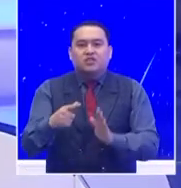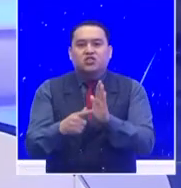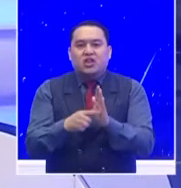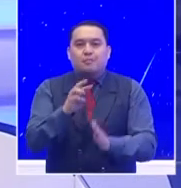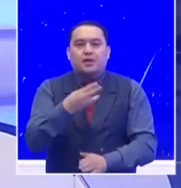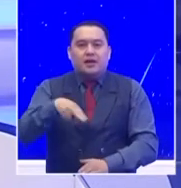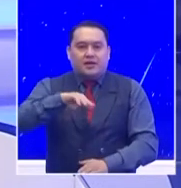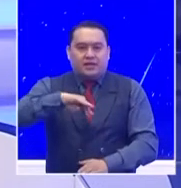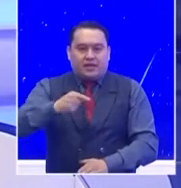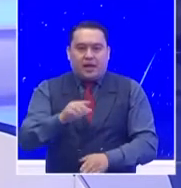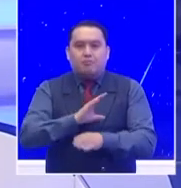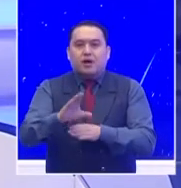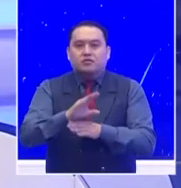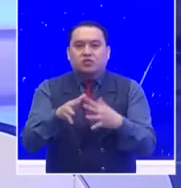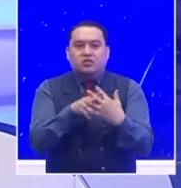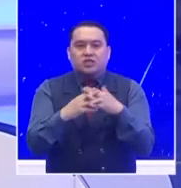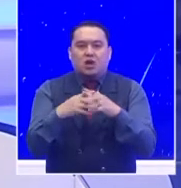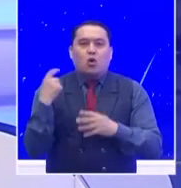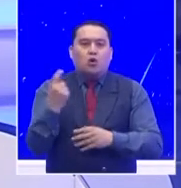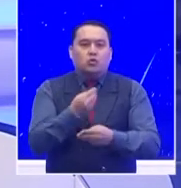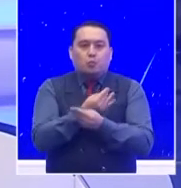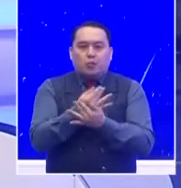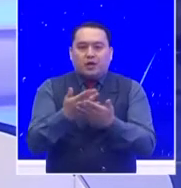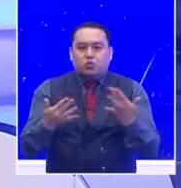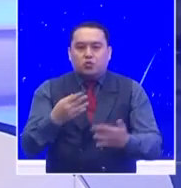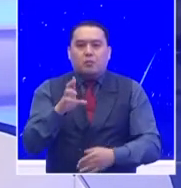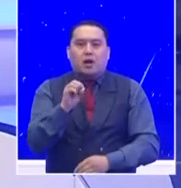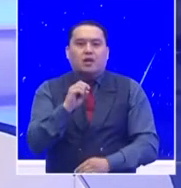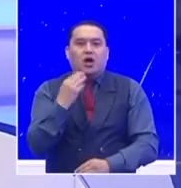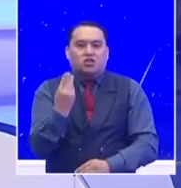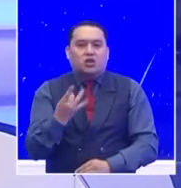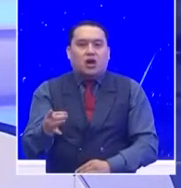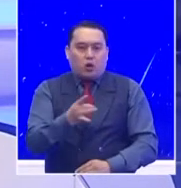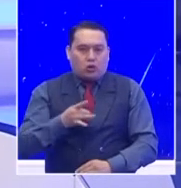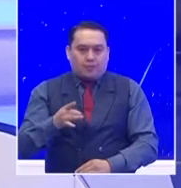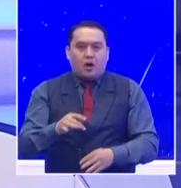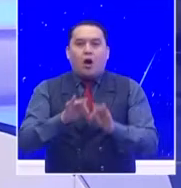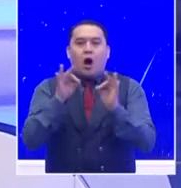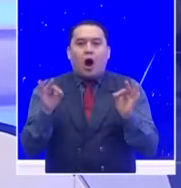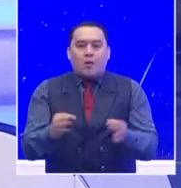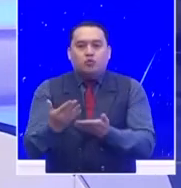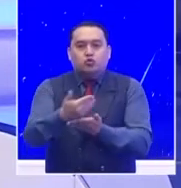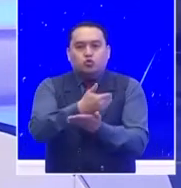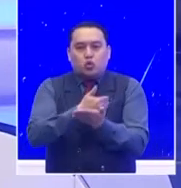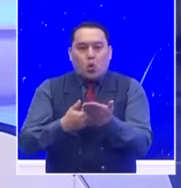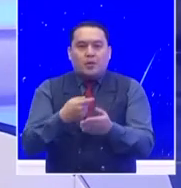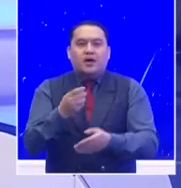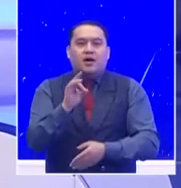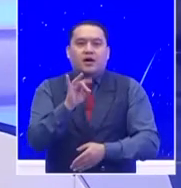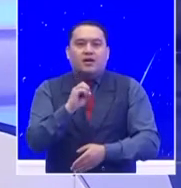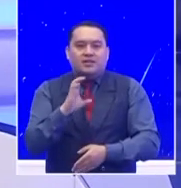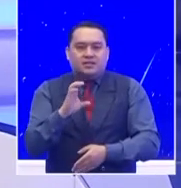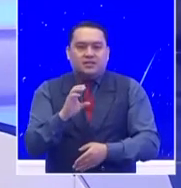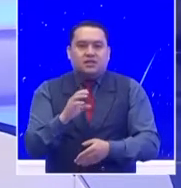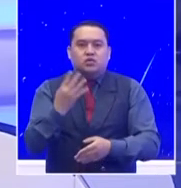около 27 миллиардов тенге произведено сельскохозяйственной продукции в Балхашском районе. Только объем собранного белого риса составил